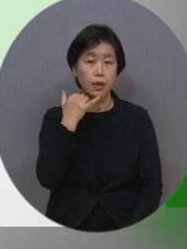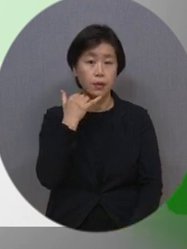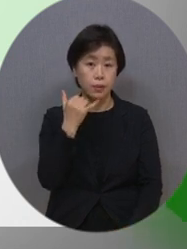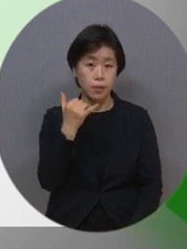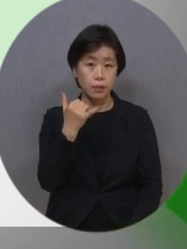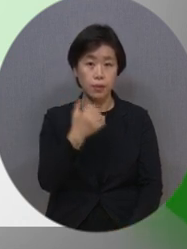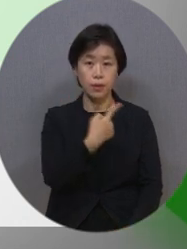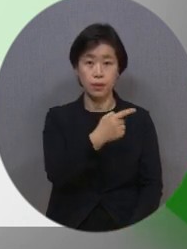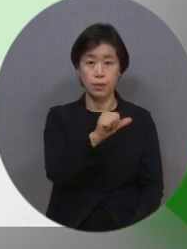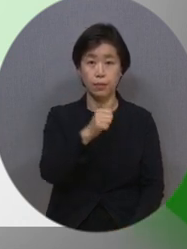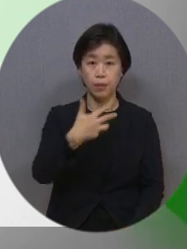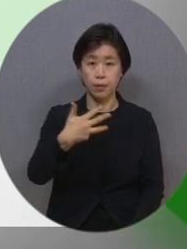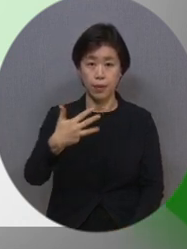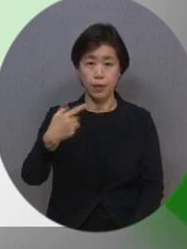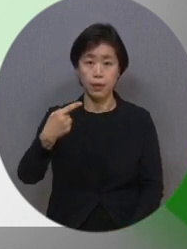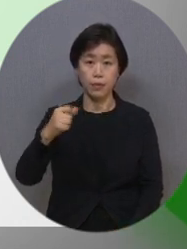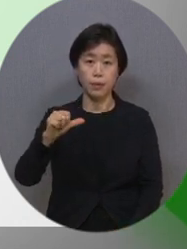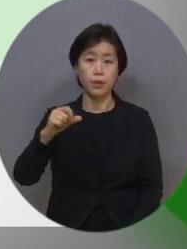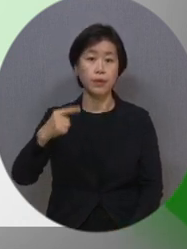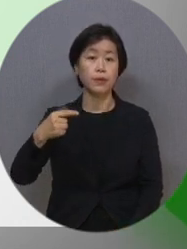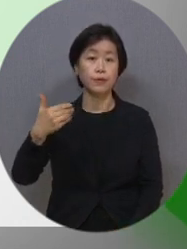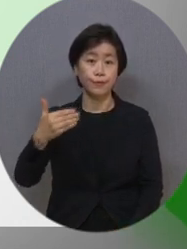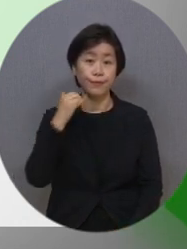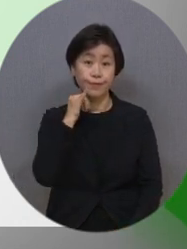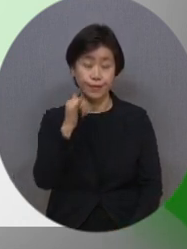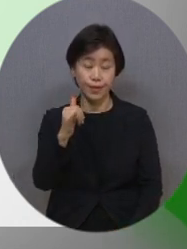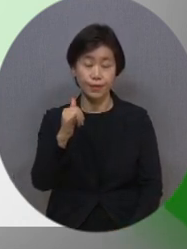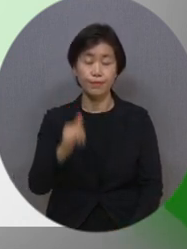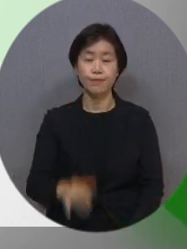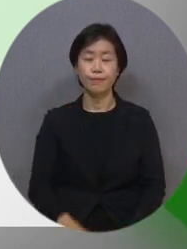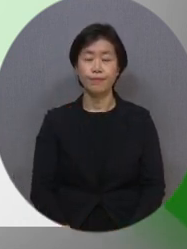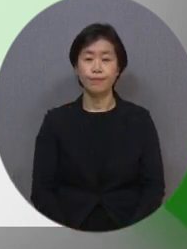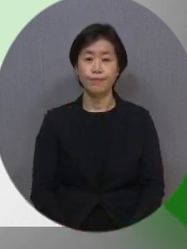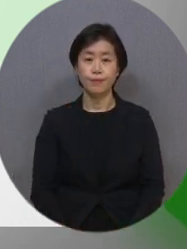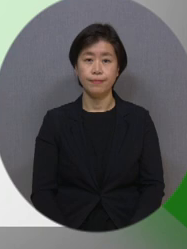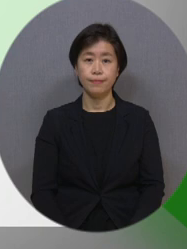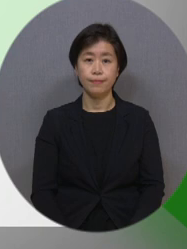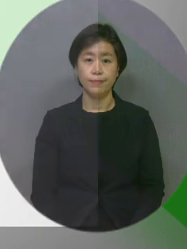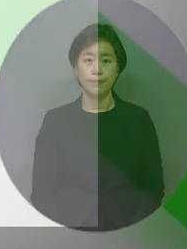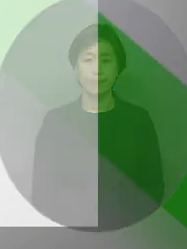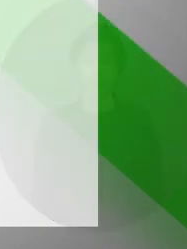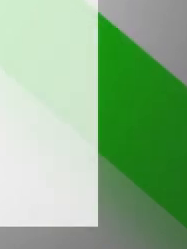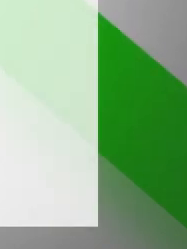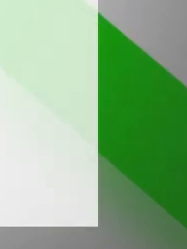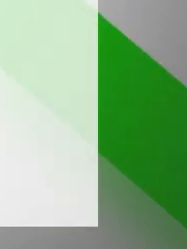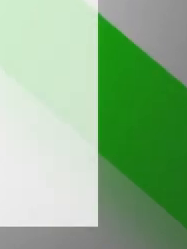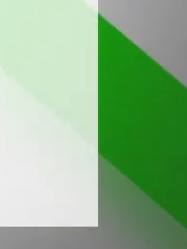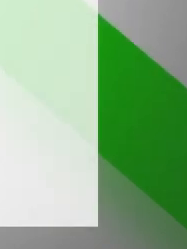1588-1519로 전화해서 각 담당 지사에 문의하시기 바랍니다.